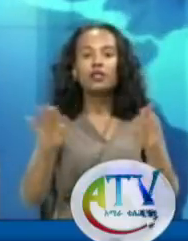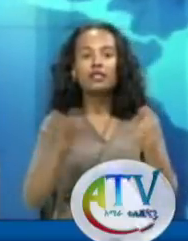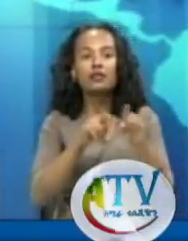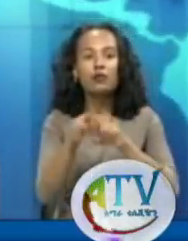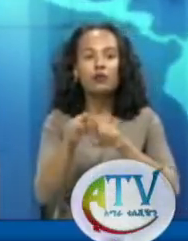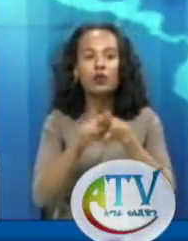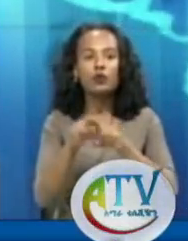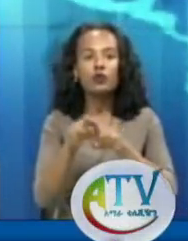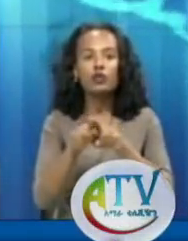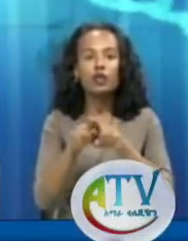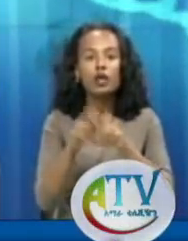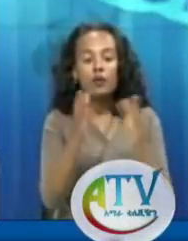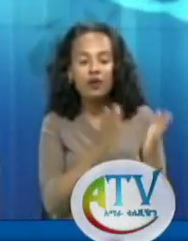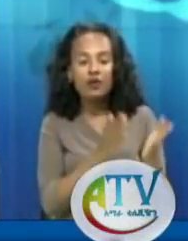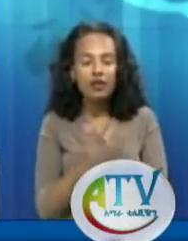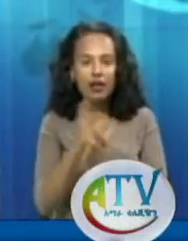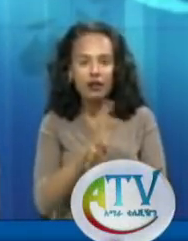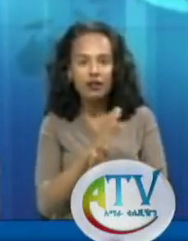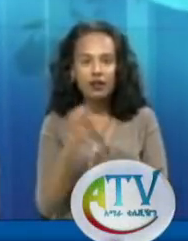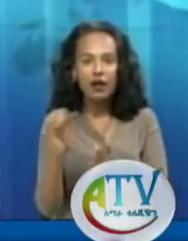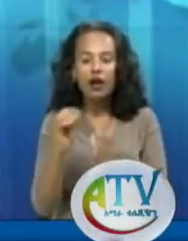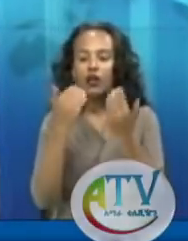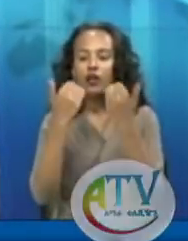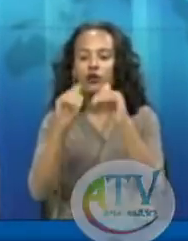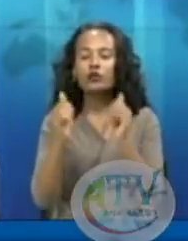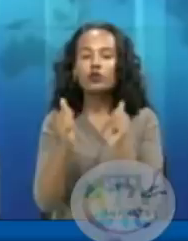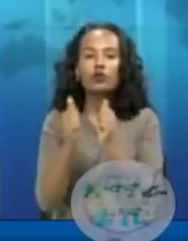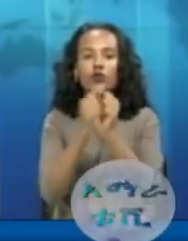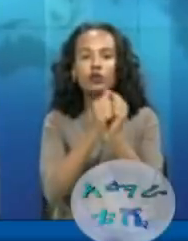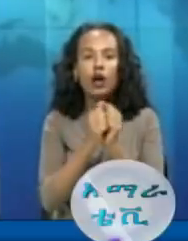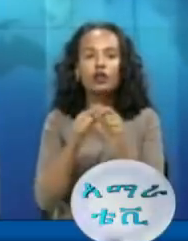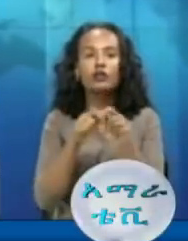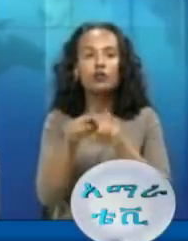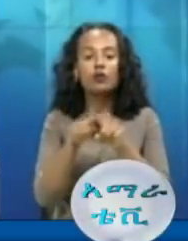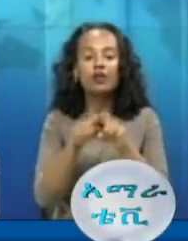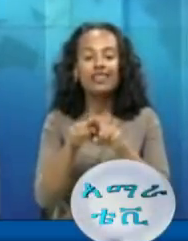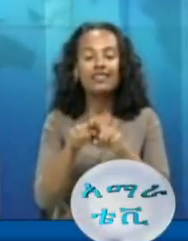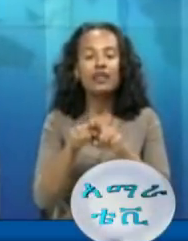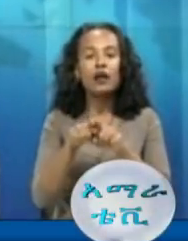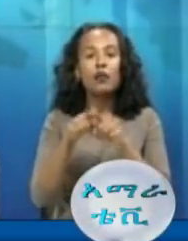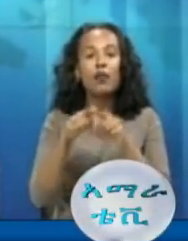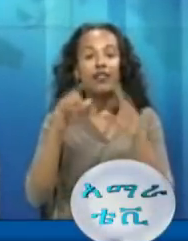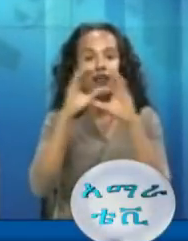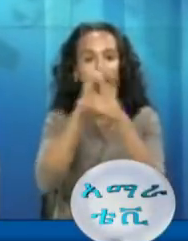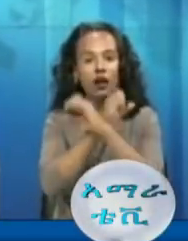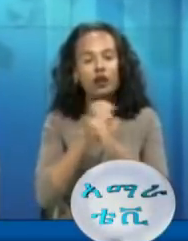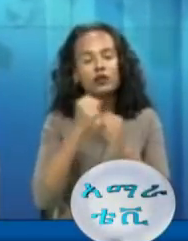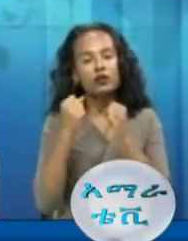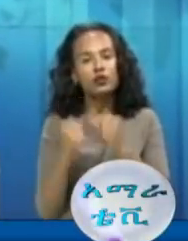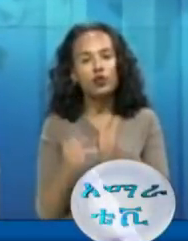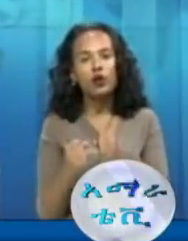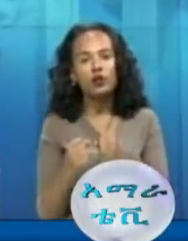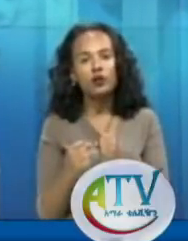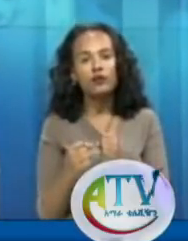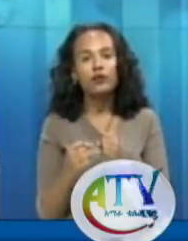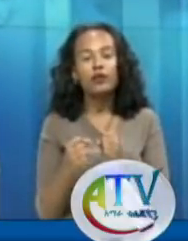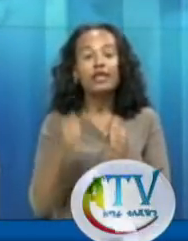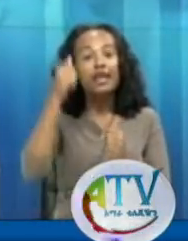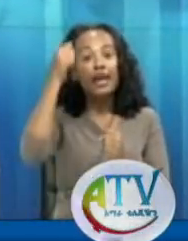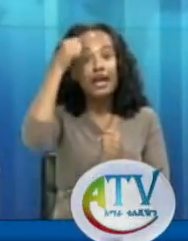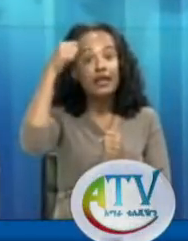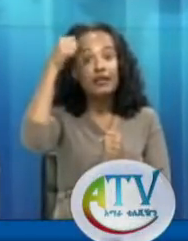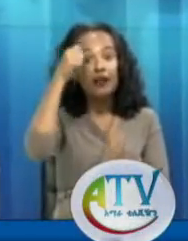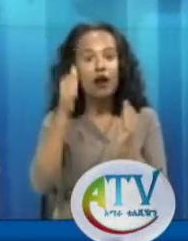ስምምነቶችን መደራደርና ከተወሰኑት ጋር ስምምነትን ማጠናቀቅ ተችሏል። ከኤርትራ